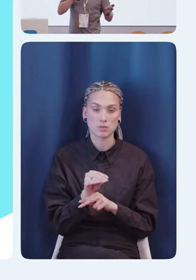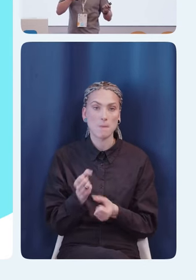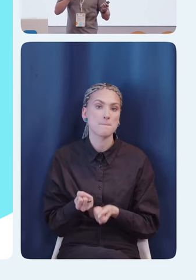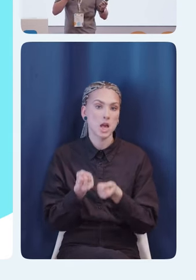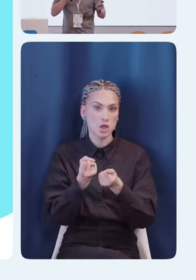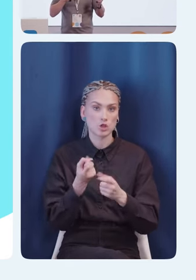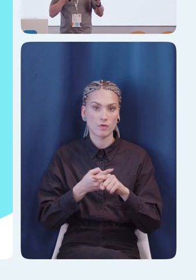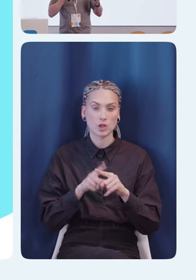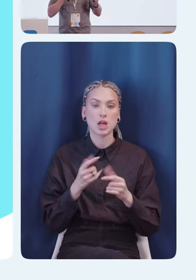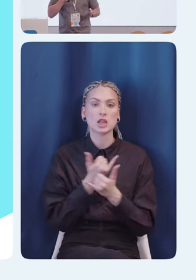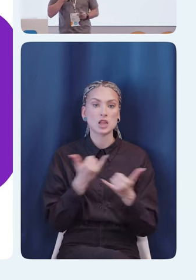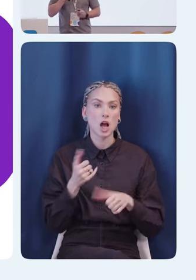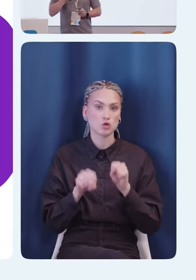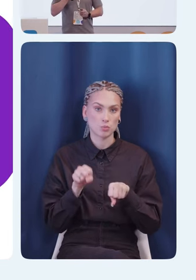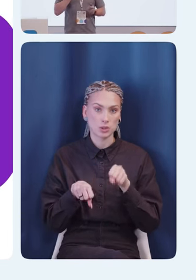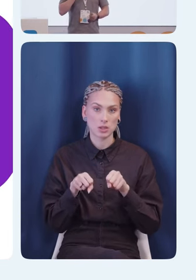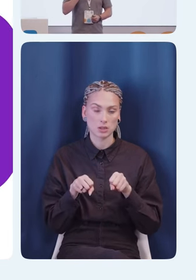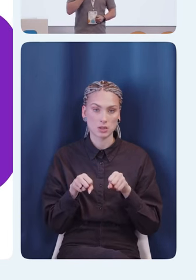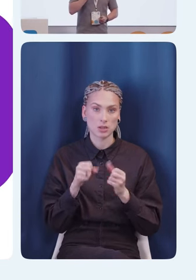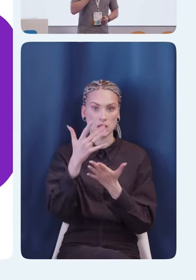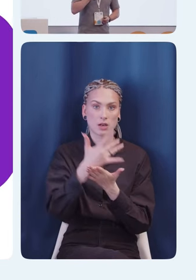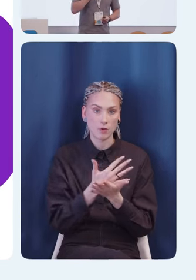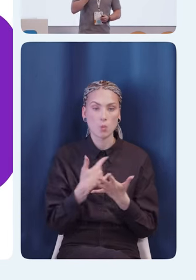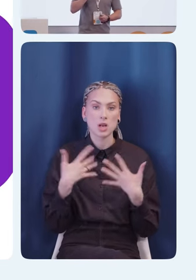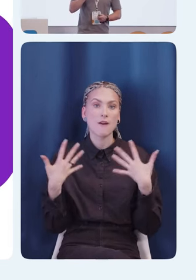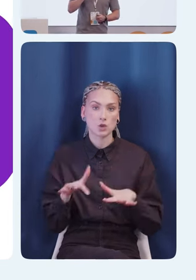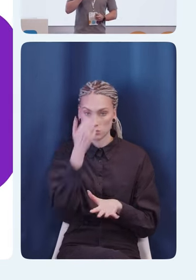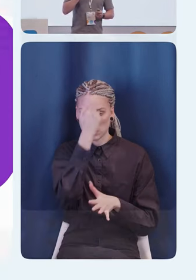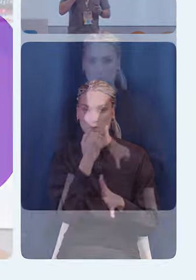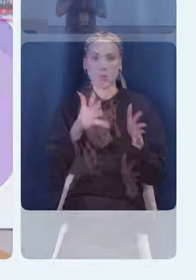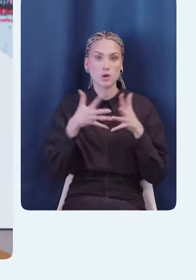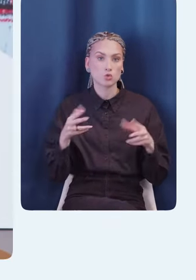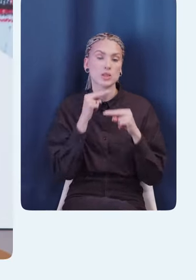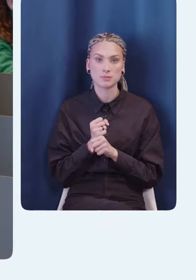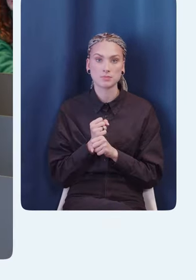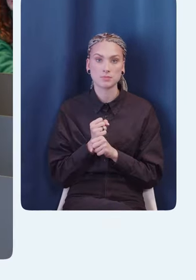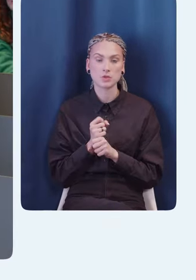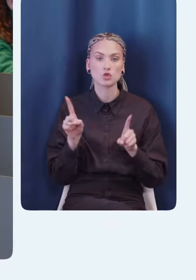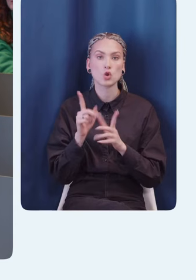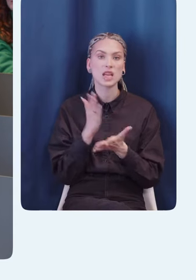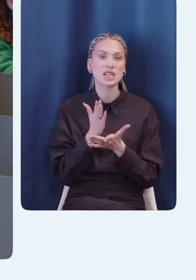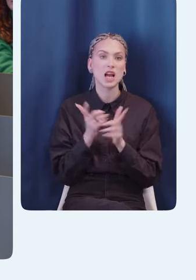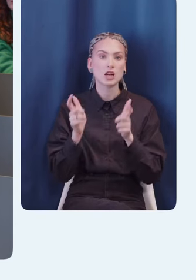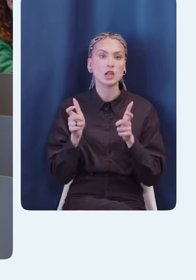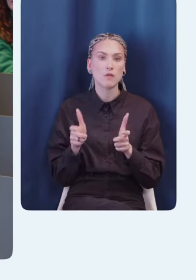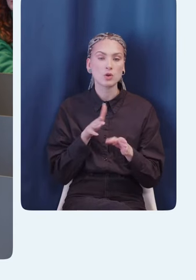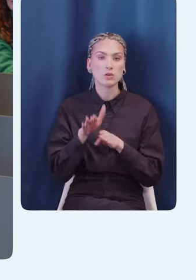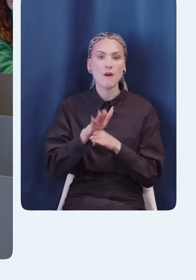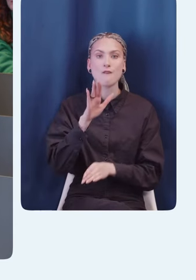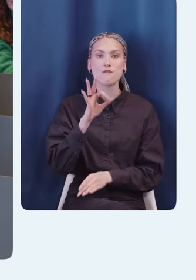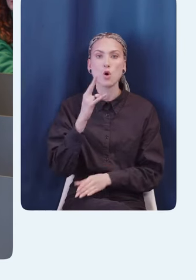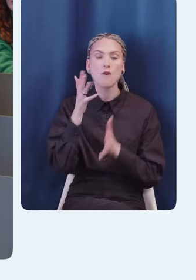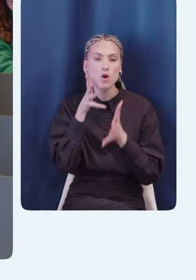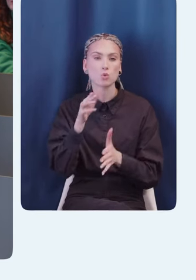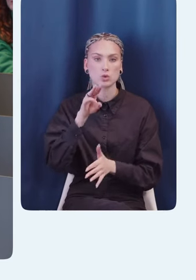поддержку вот этих вот доступных интерфейсов. Вот у меня все. Спасибо большое за внимание. Ты есть готовые реализации фокус-трапа.